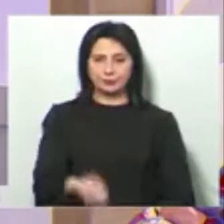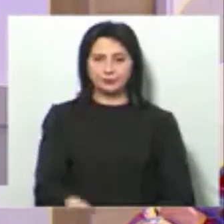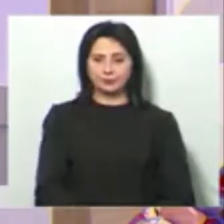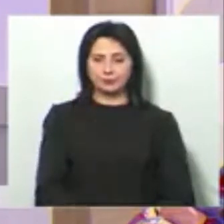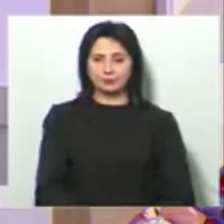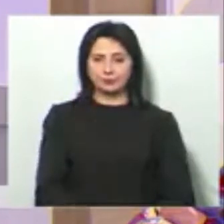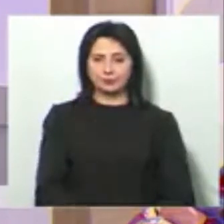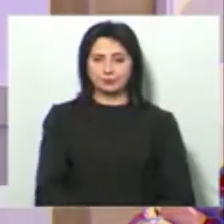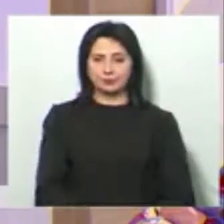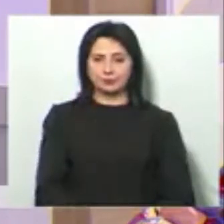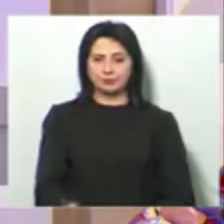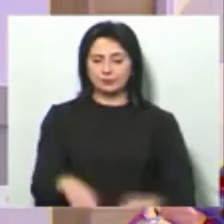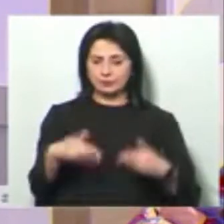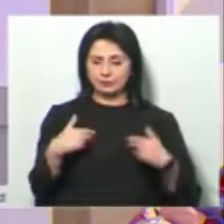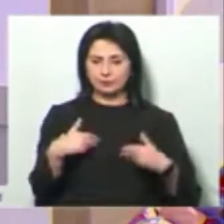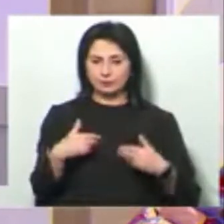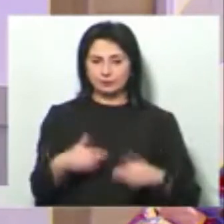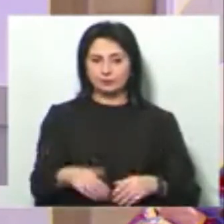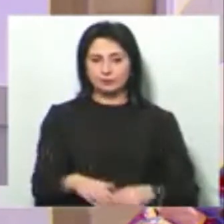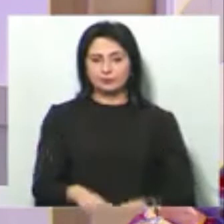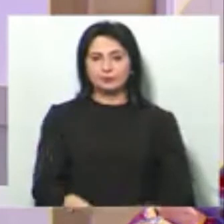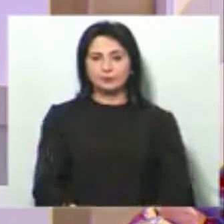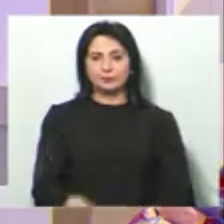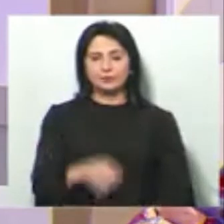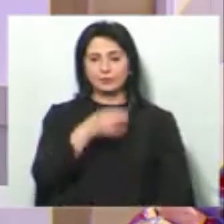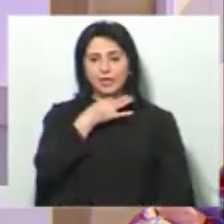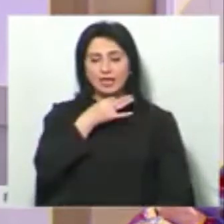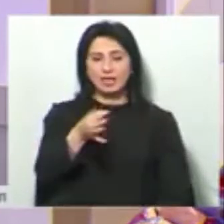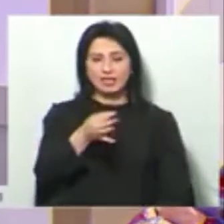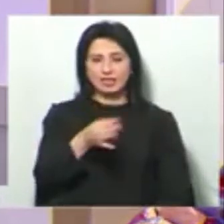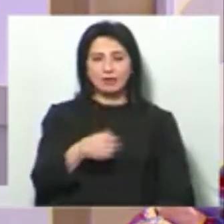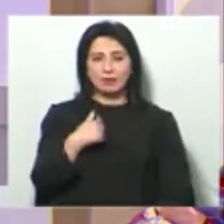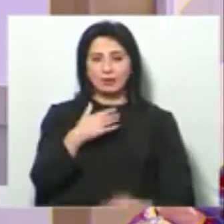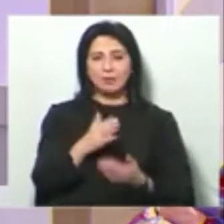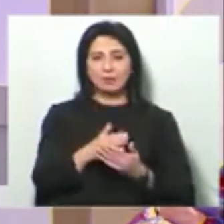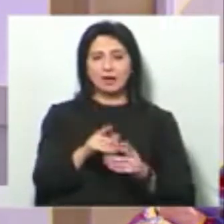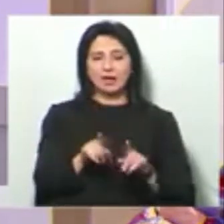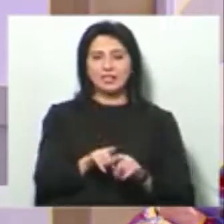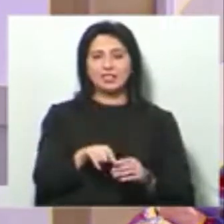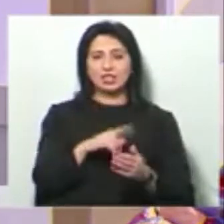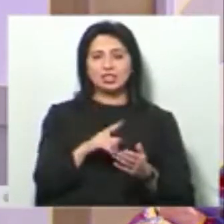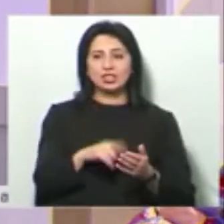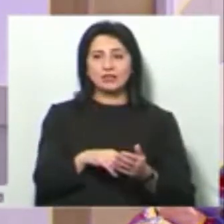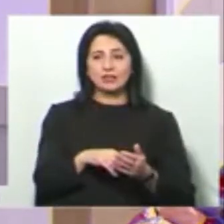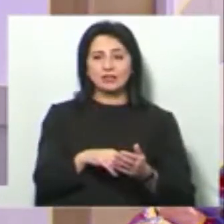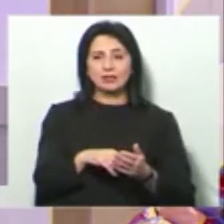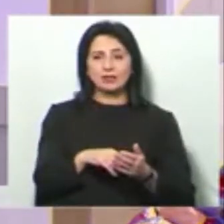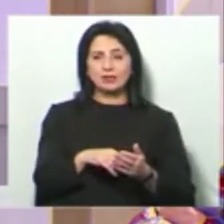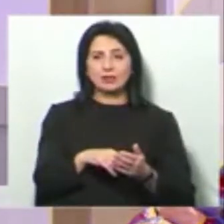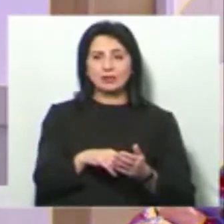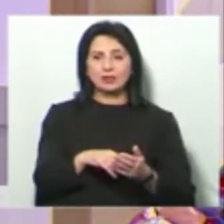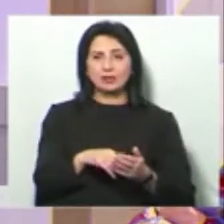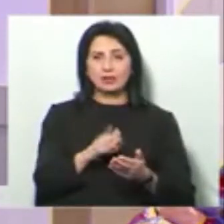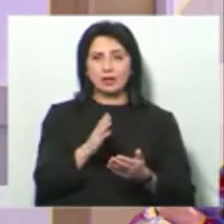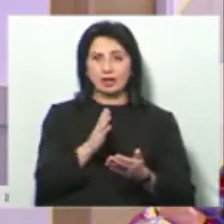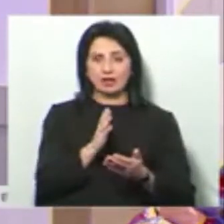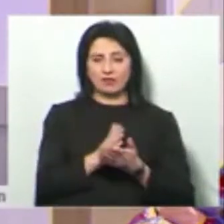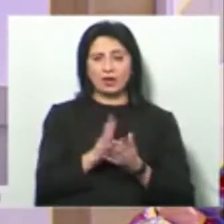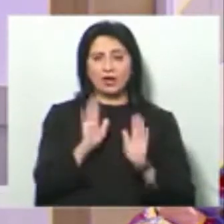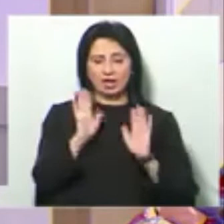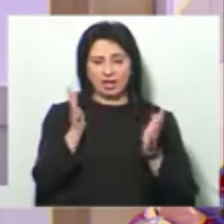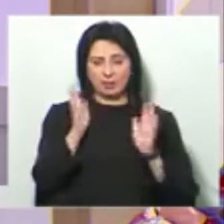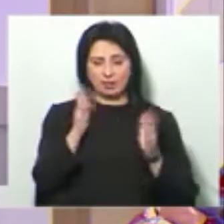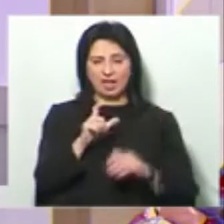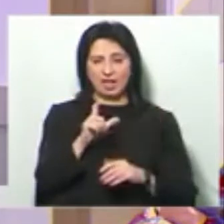Kismet. Gamardjoba. Gamardjoba. Gerecele, mă mac aseti șeketva. Var esențiuri hipertonia